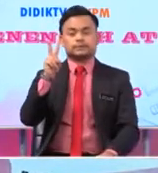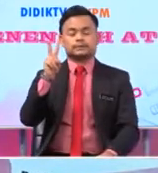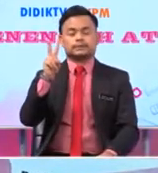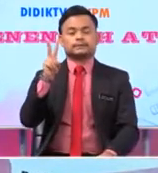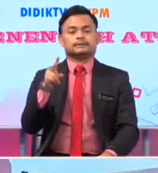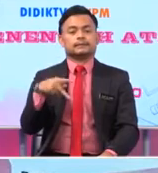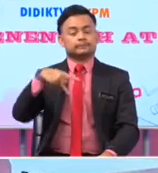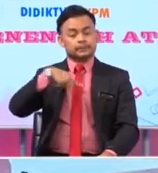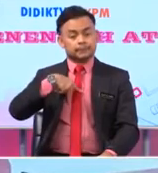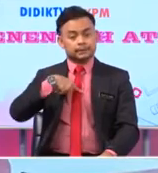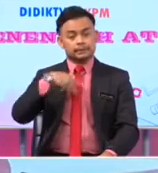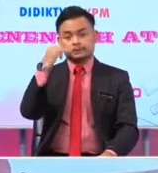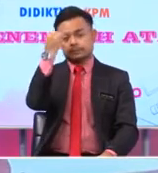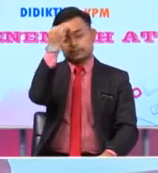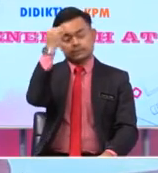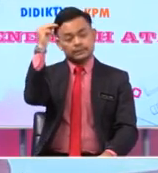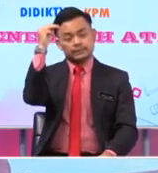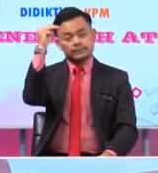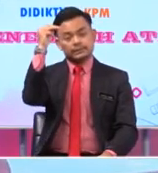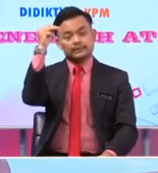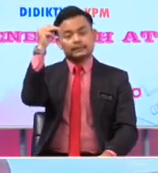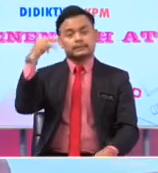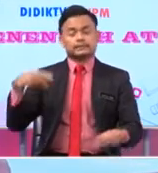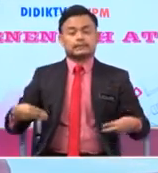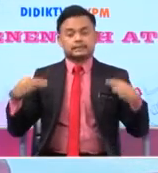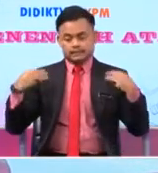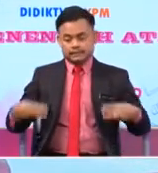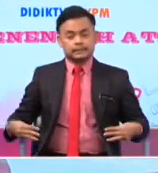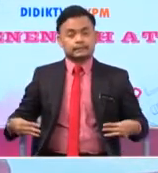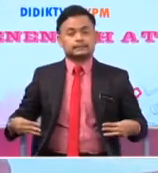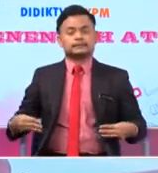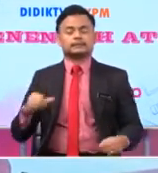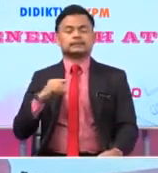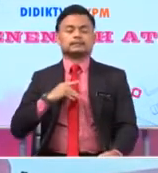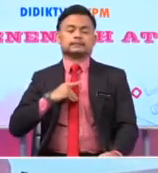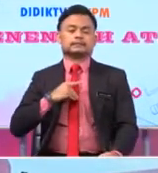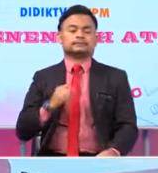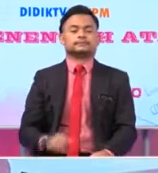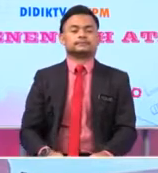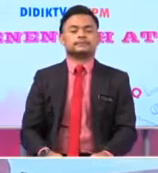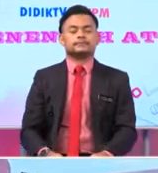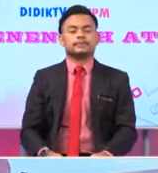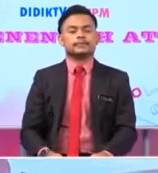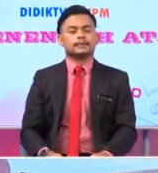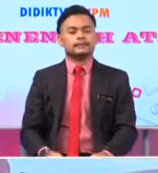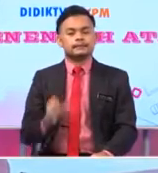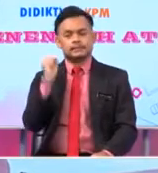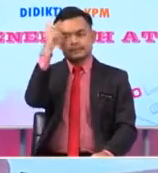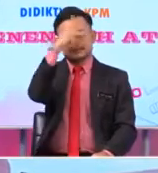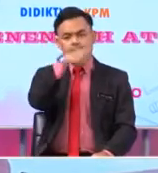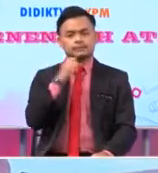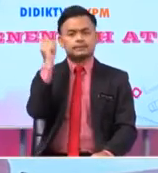jadi video tadi adalah berkaitan dengan kepribadian ataupun sikap-sikap positif yang sepatunya ada dalam